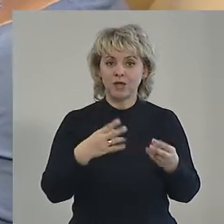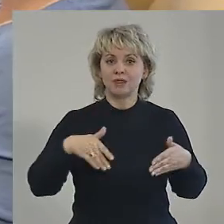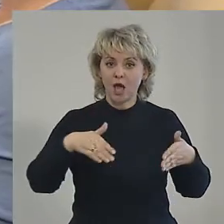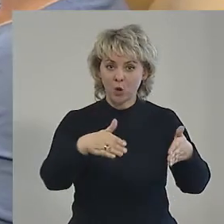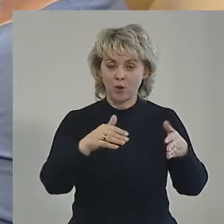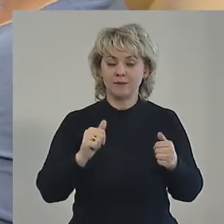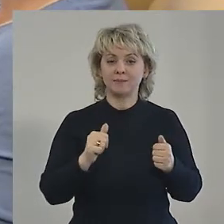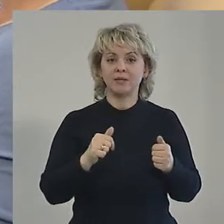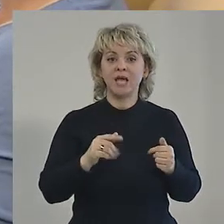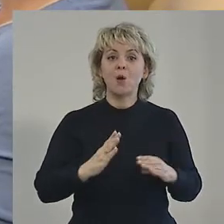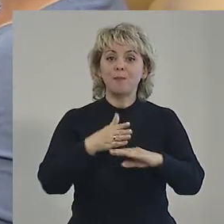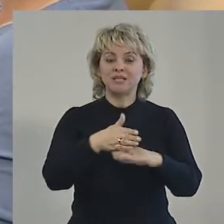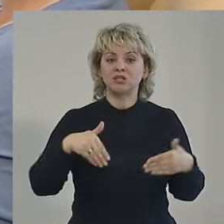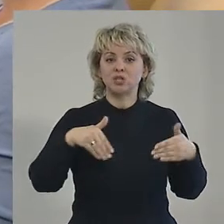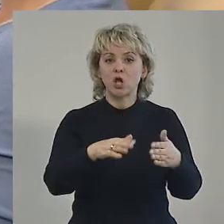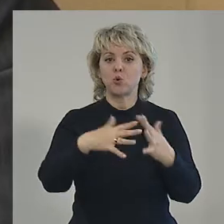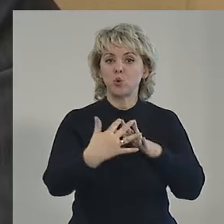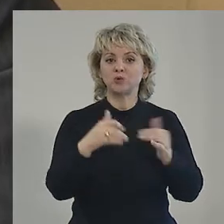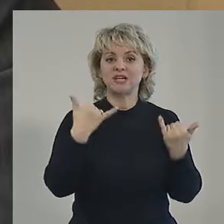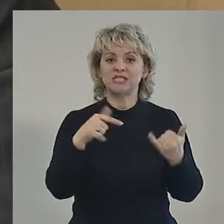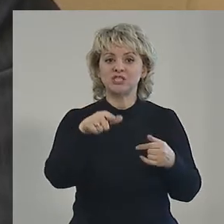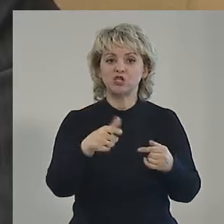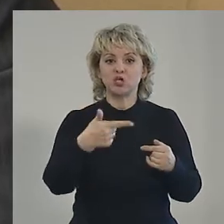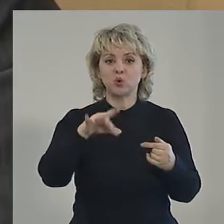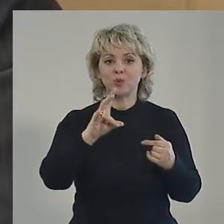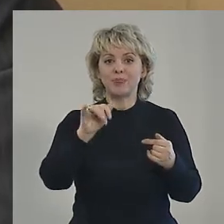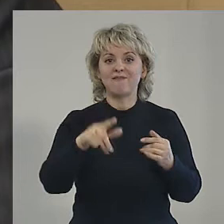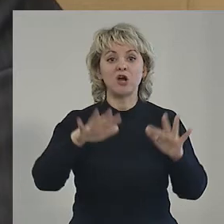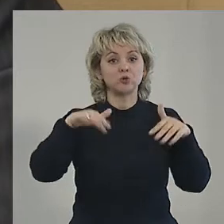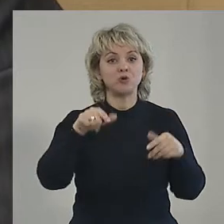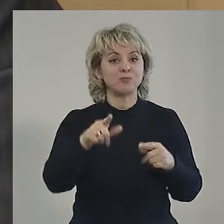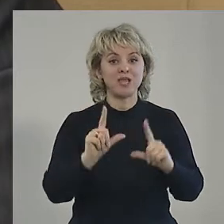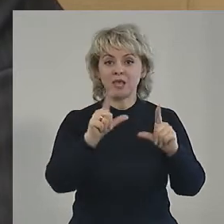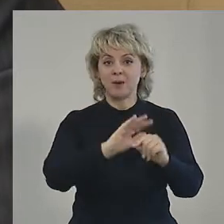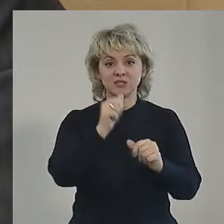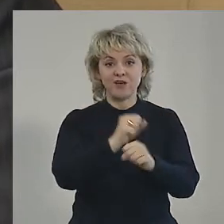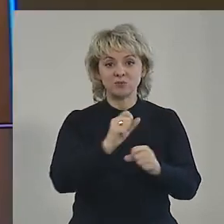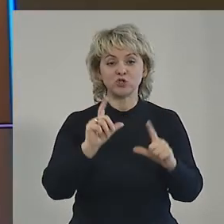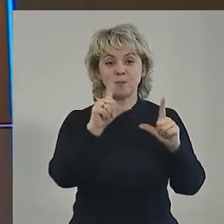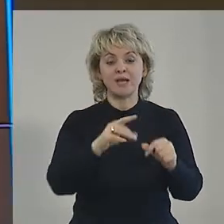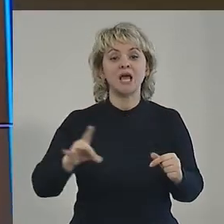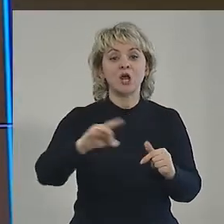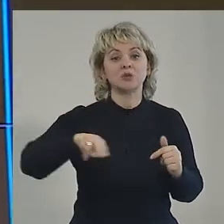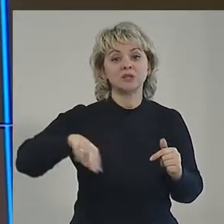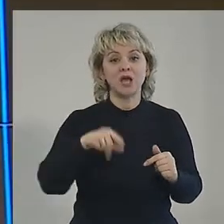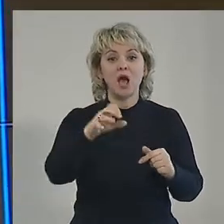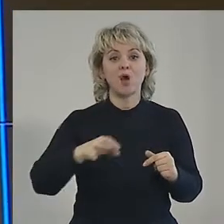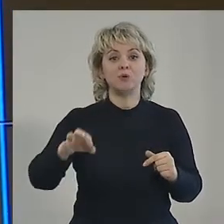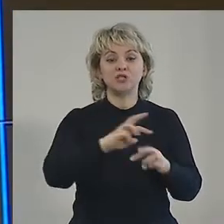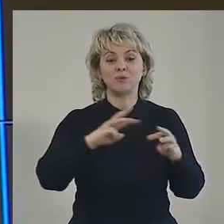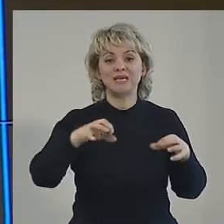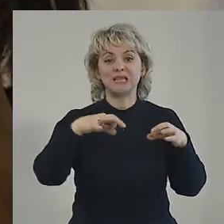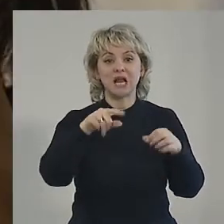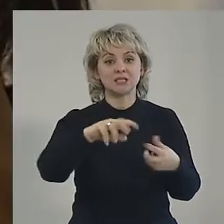дорога. Подъездная дорога к хутору сейчас грунтовая, и в дождь по ней не проедешь. В районной администрации и областном